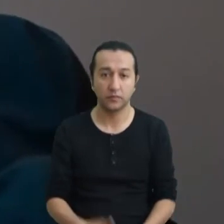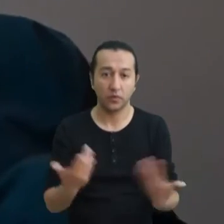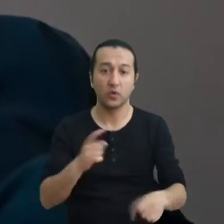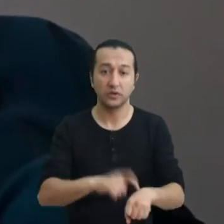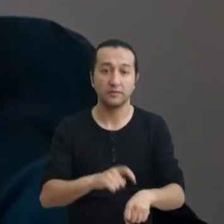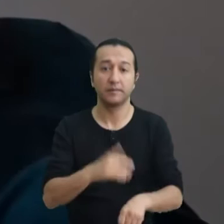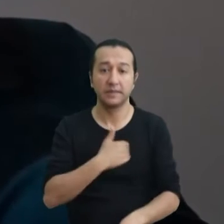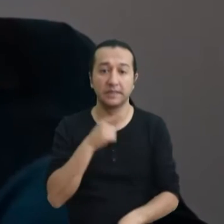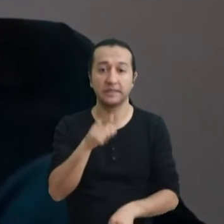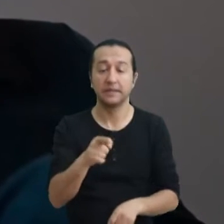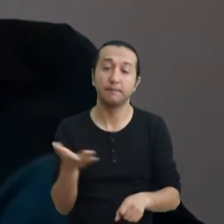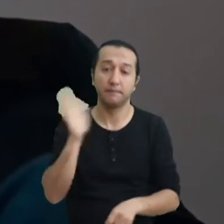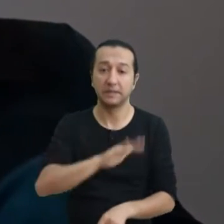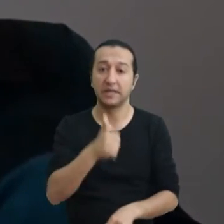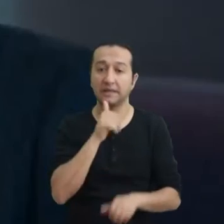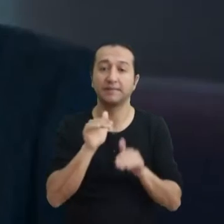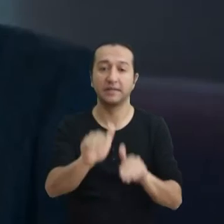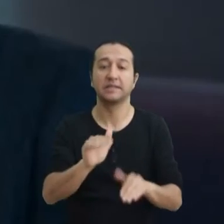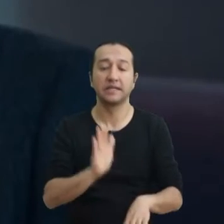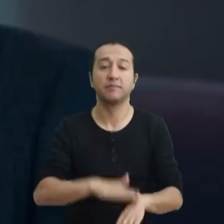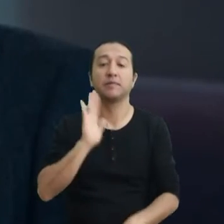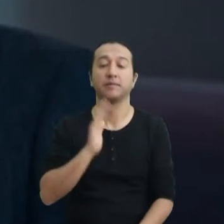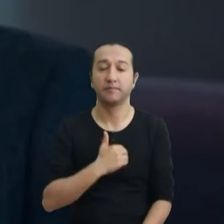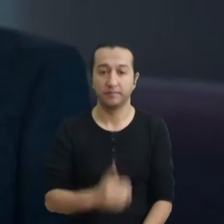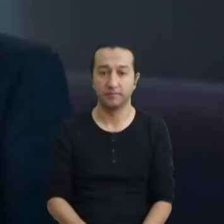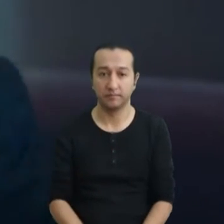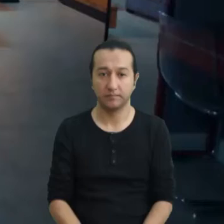O zaman ben de sana başka adam veremem.